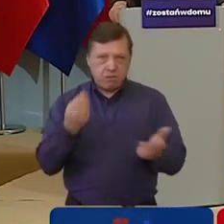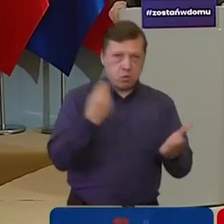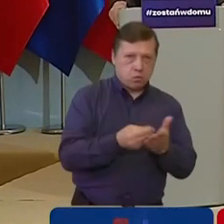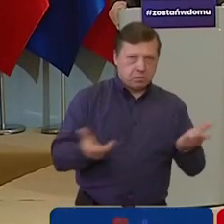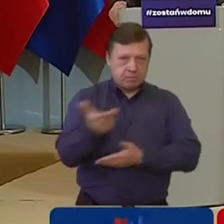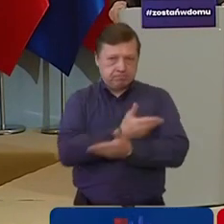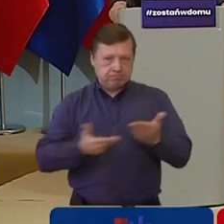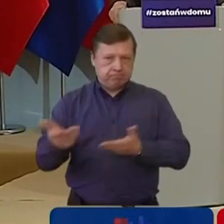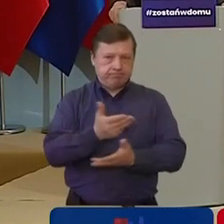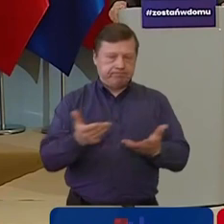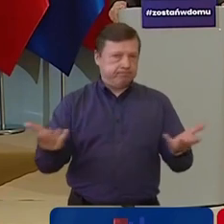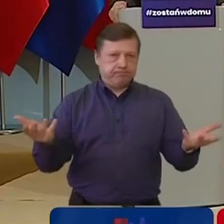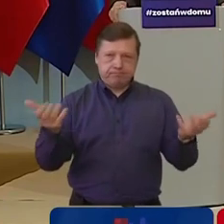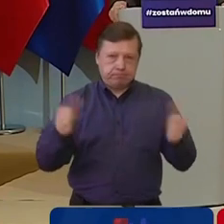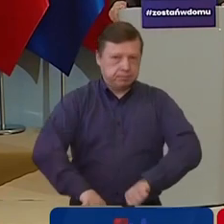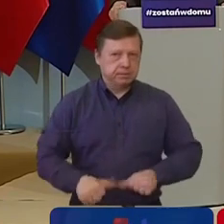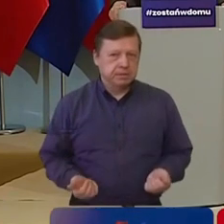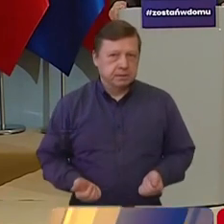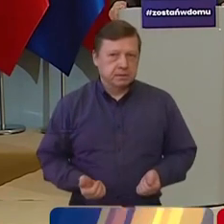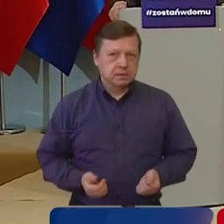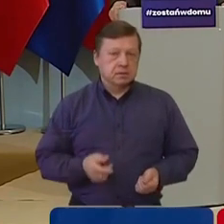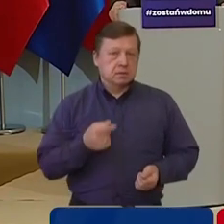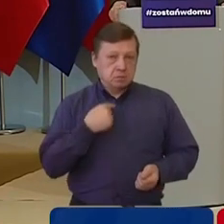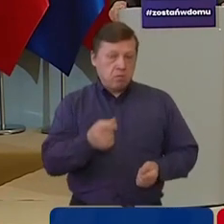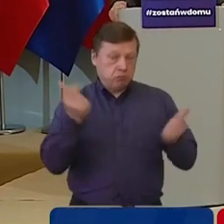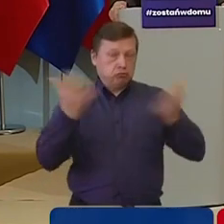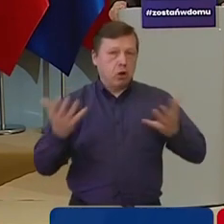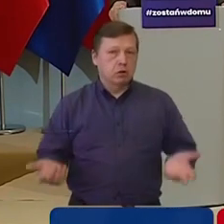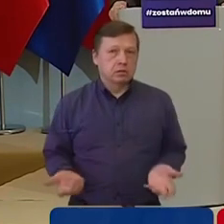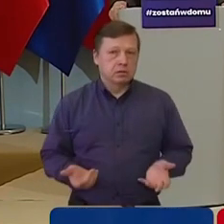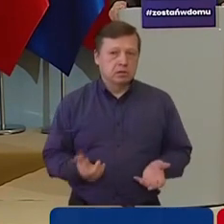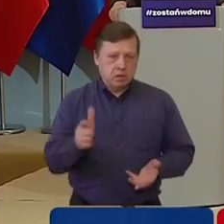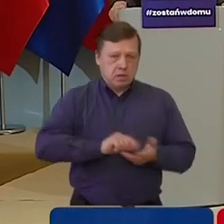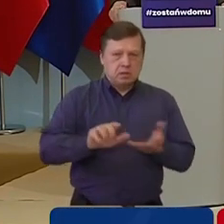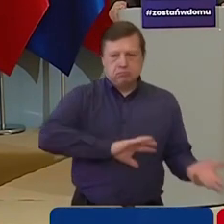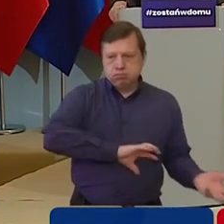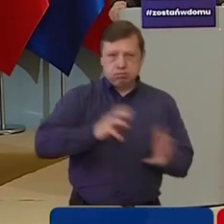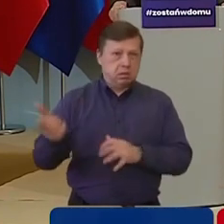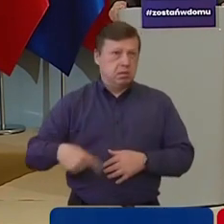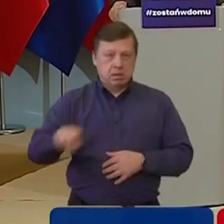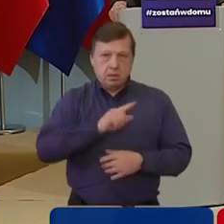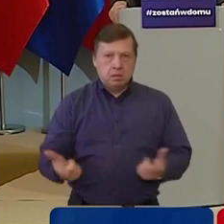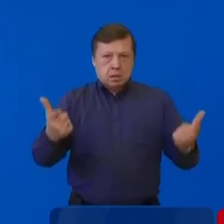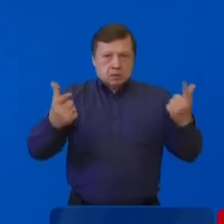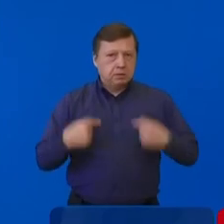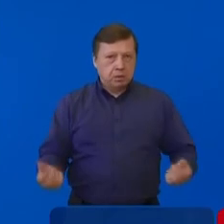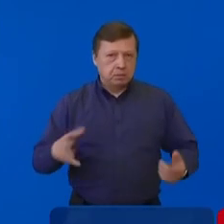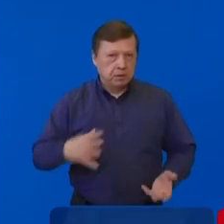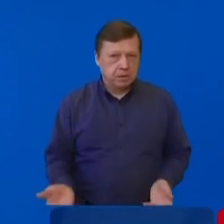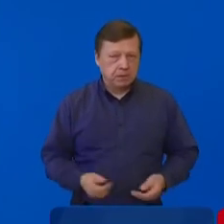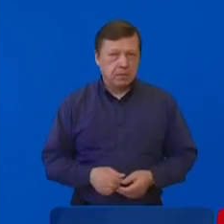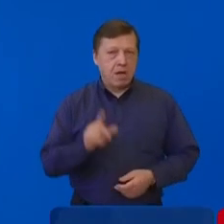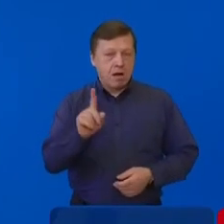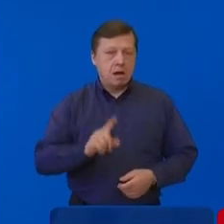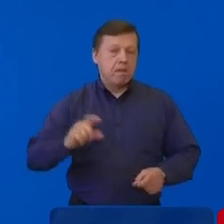I rzeczywiście jest to swego rodzaju szok. Jest to wstrząs, którego się nikt nie spodziewał. Ale